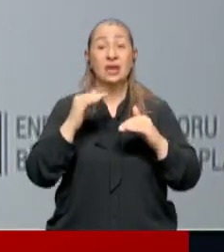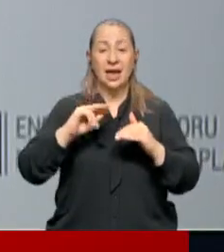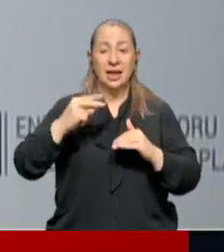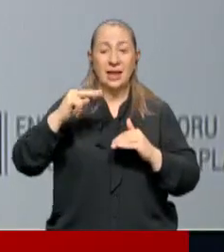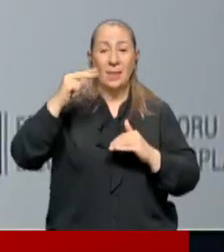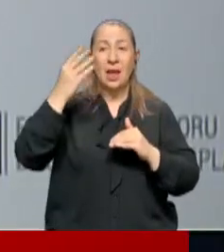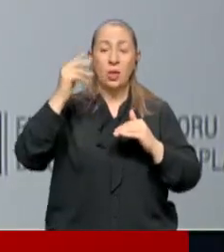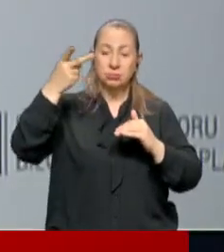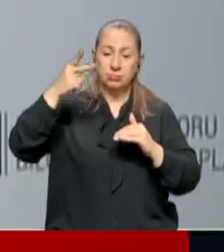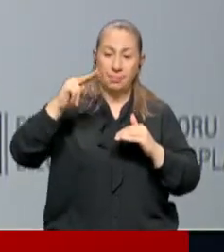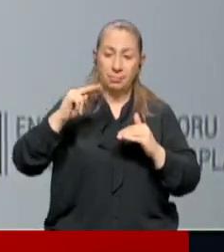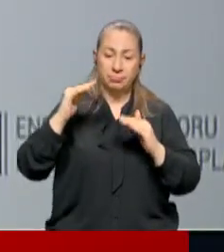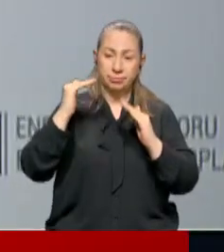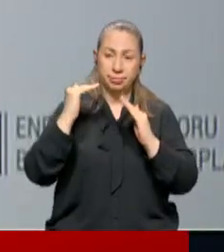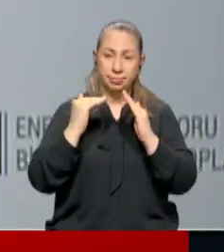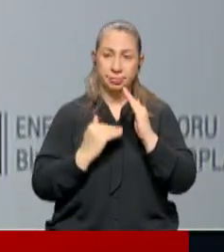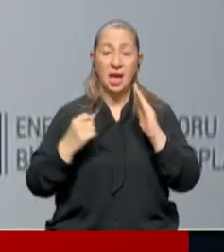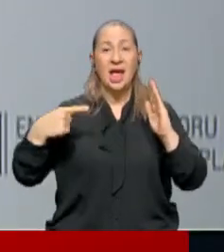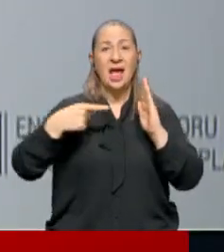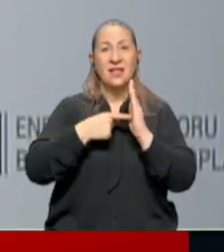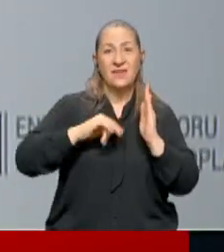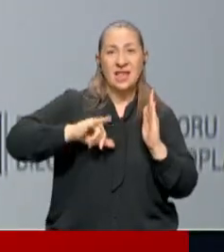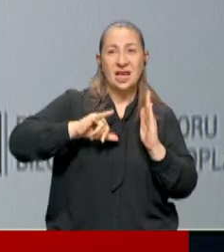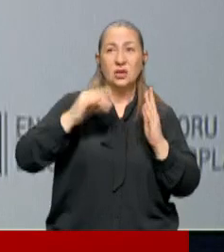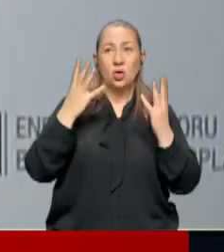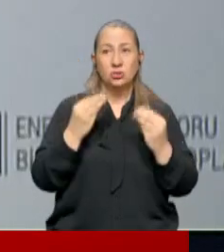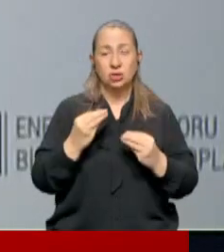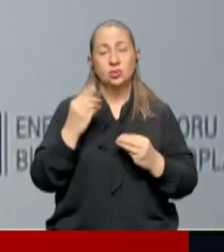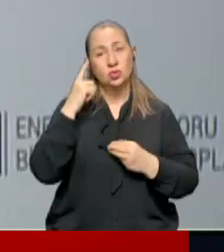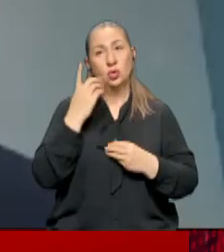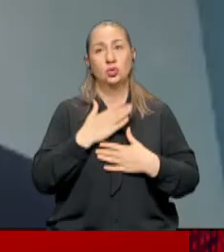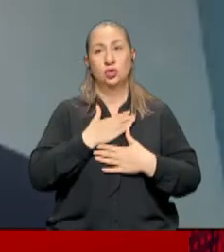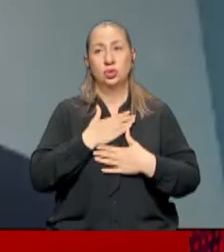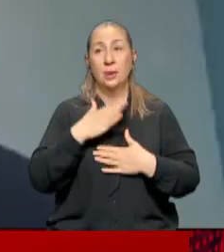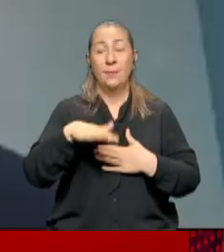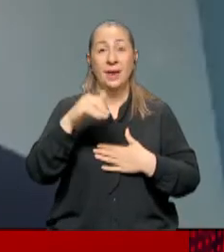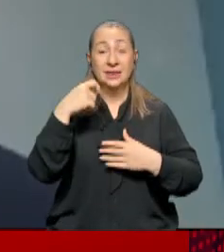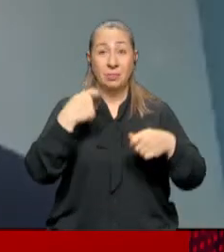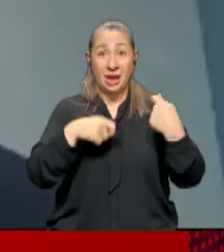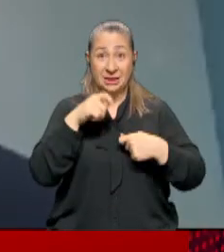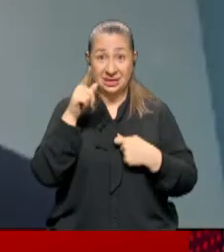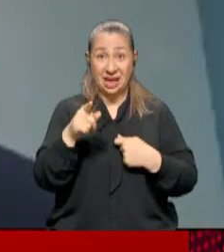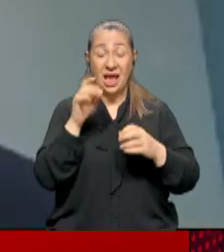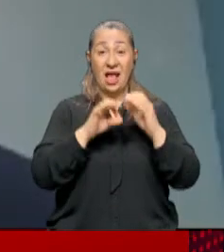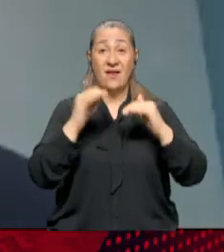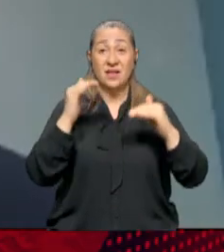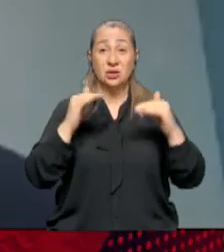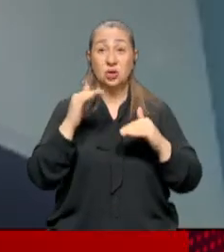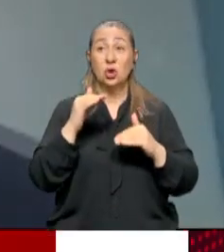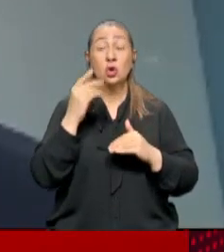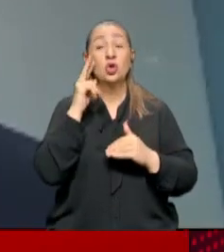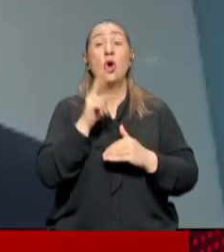kademeli olarak azalacağını ve hedeflere yakın sağlayacağını ön görmekteyiz Merkez Bankası enflasyon